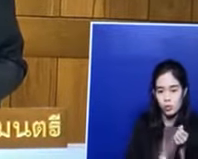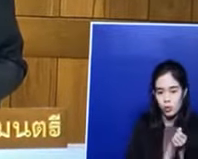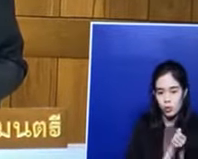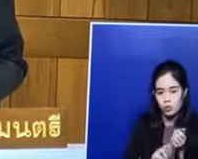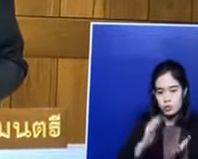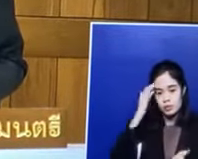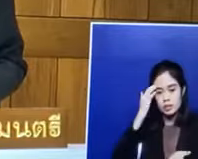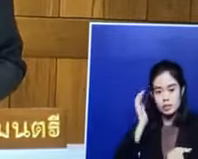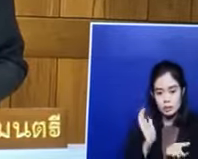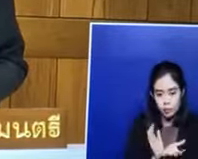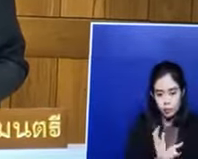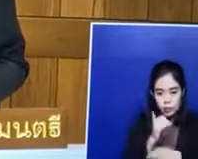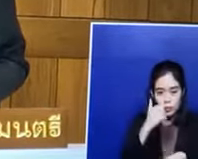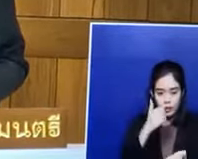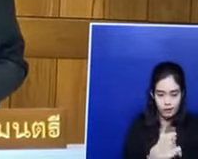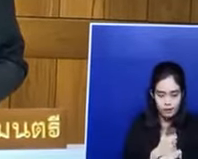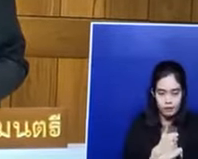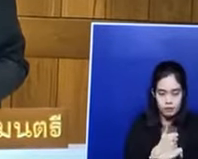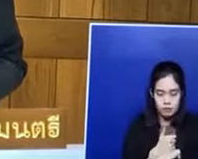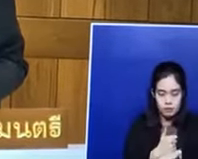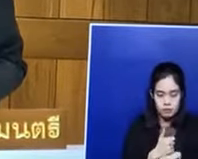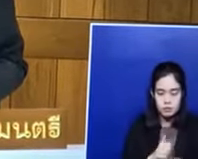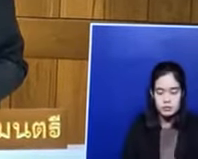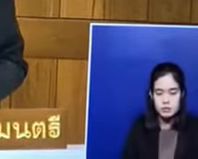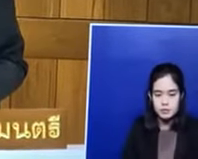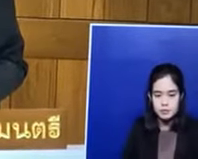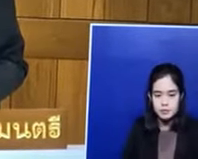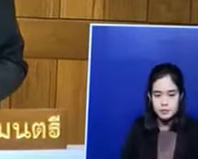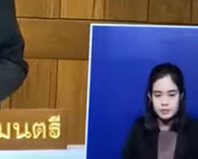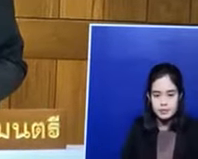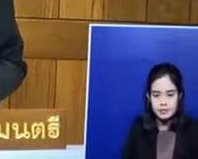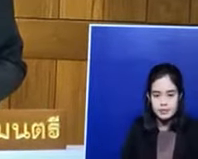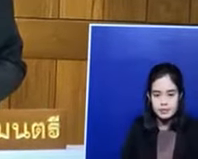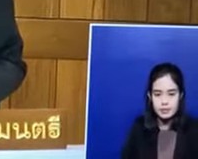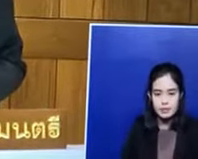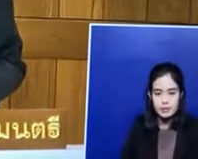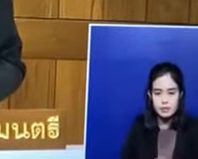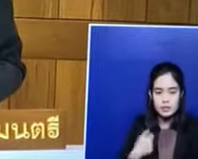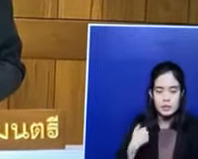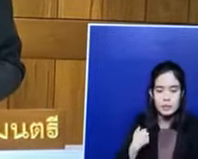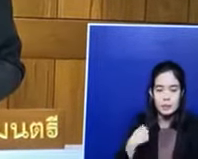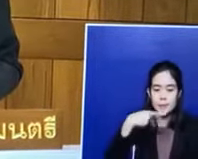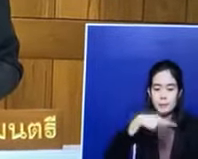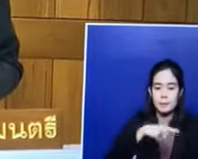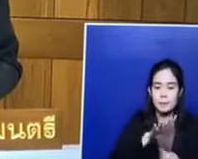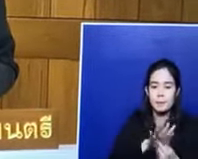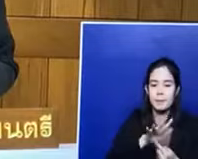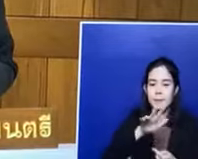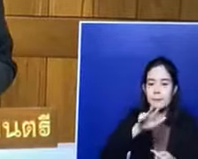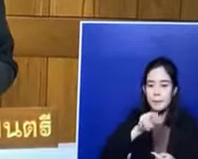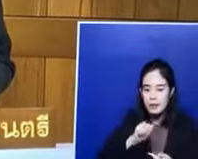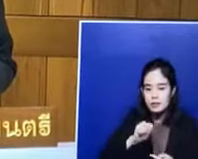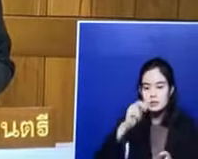รองผู้บัญชาการนะครับผู้กำกับพันธุ์ตำรวจเอกพิเศษกับพันธุ์ตำรวจเอกนะครับมีการเป็นรูปแบบคณะกรรมการระดับกองบังคับ